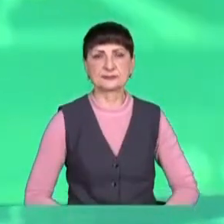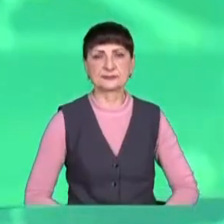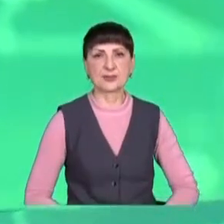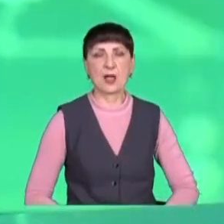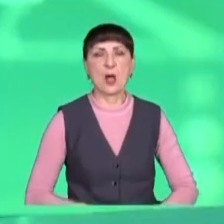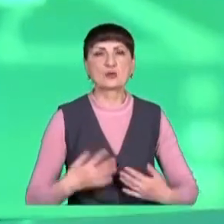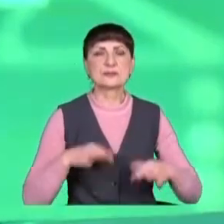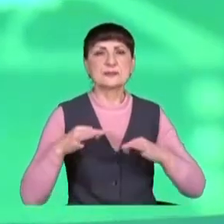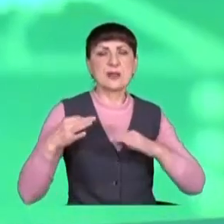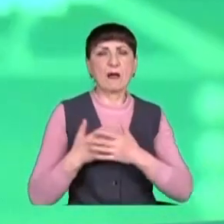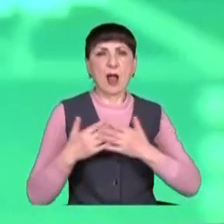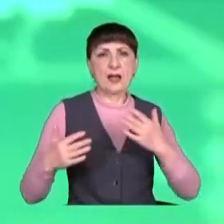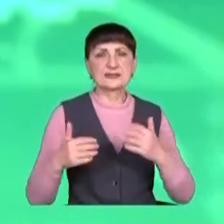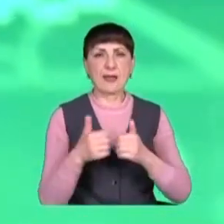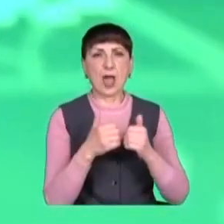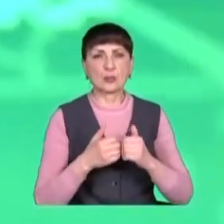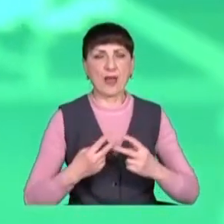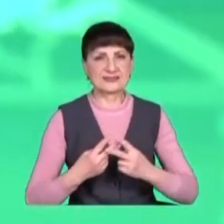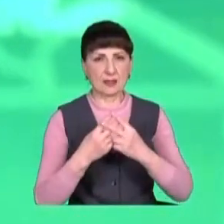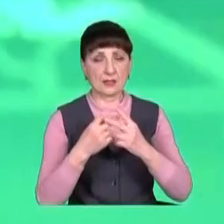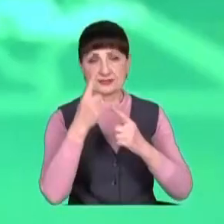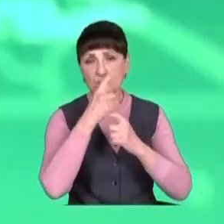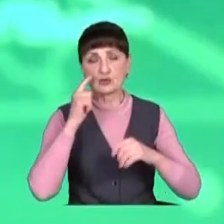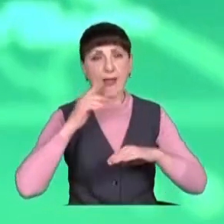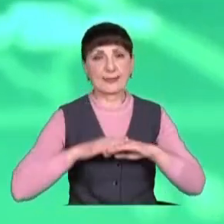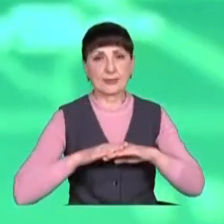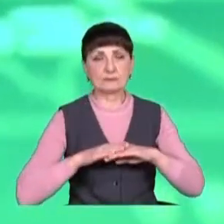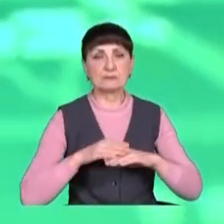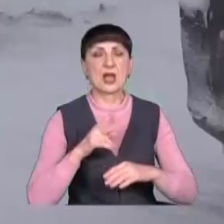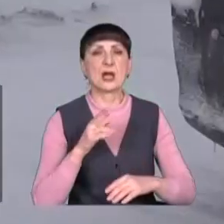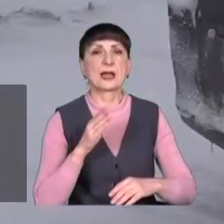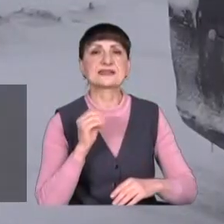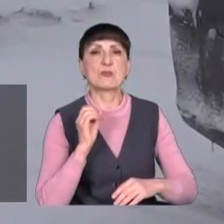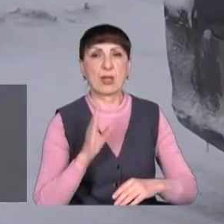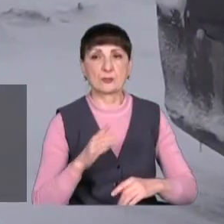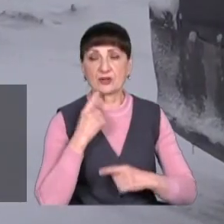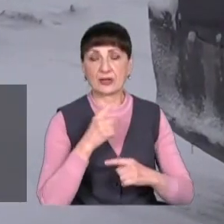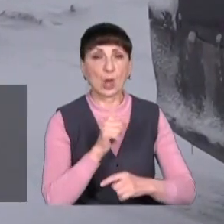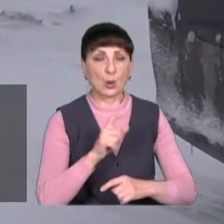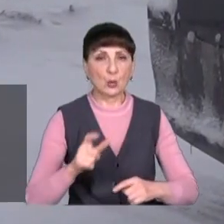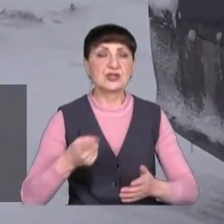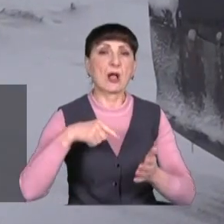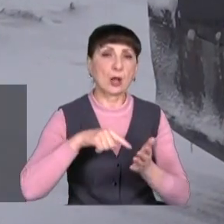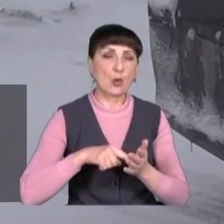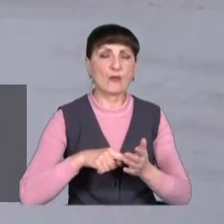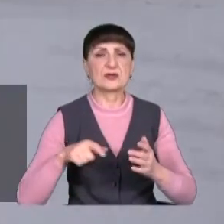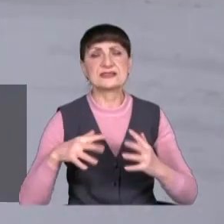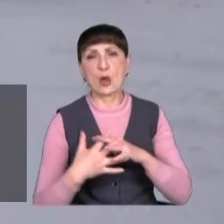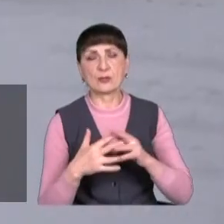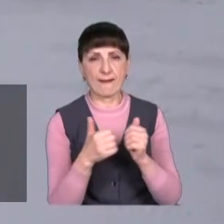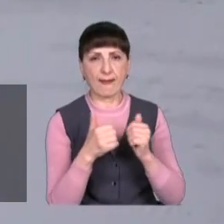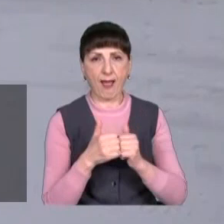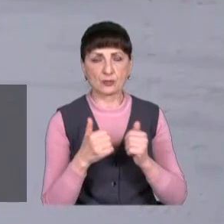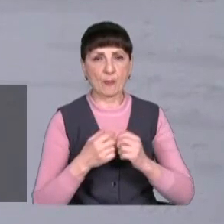Логистические центры появятся вокруг Астаны. Об этом сообщил аким столицы Женис Касымбек. По его словам, жители городов и сел,